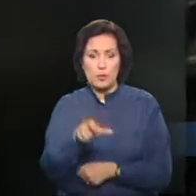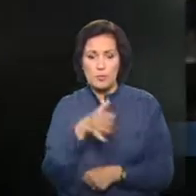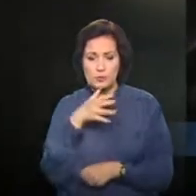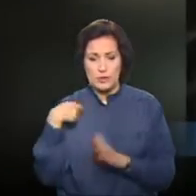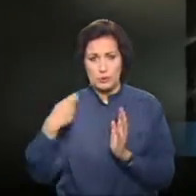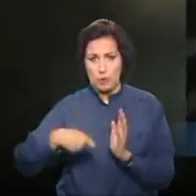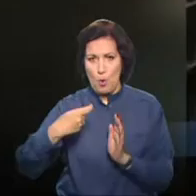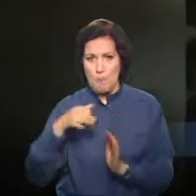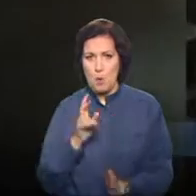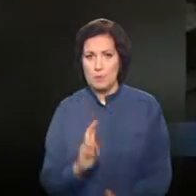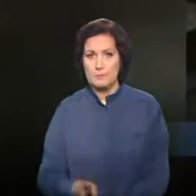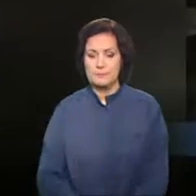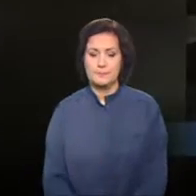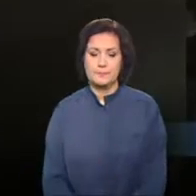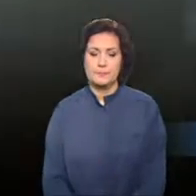зйомок.